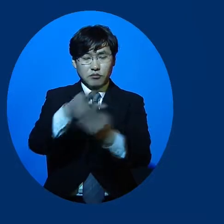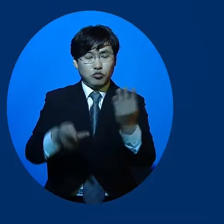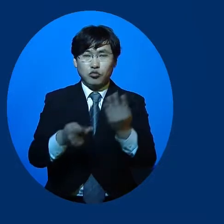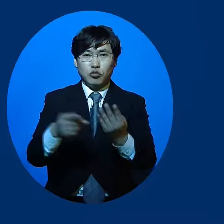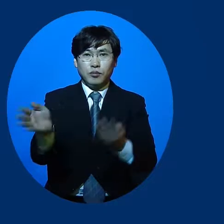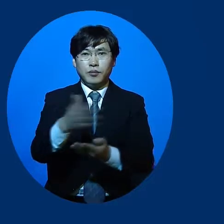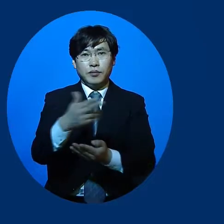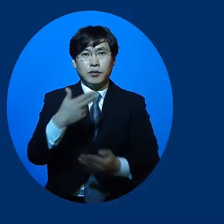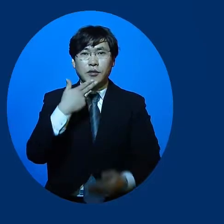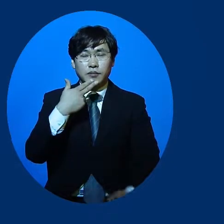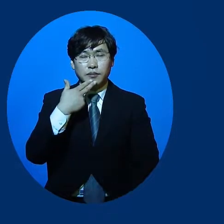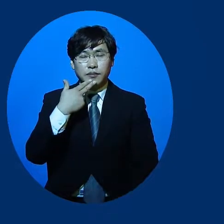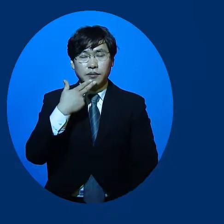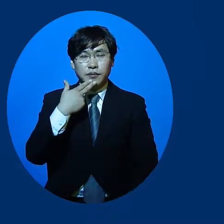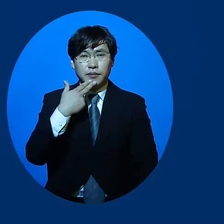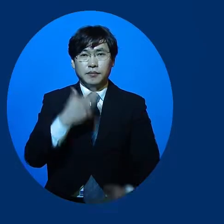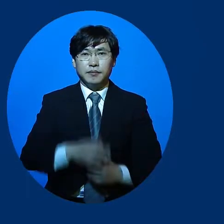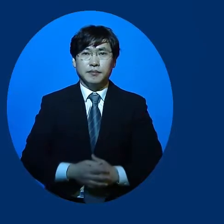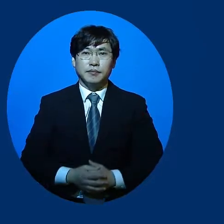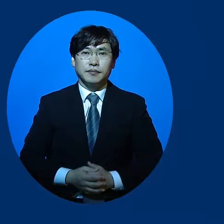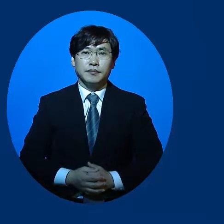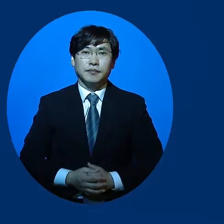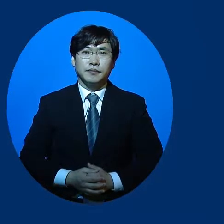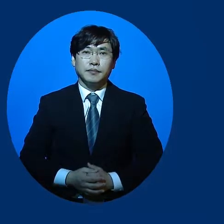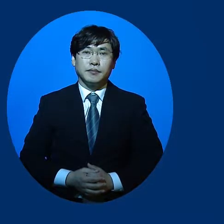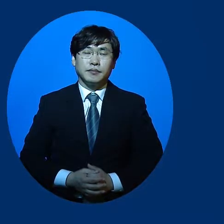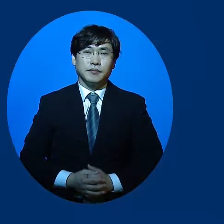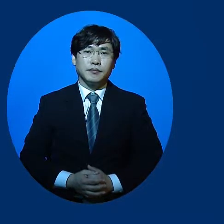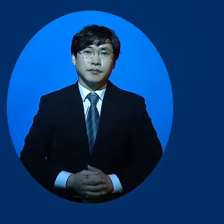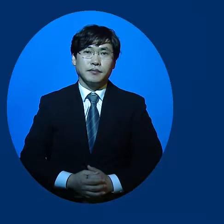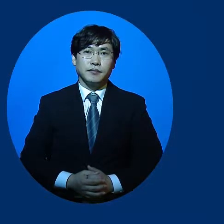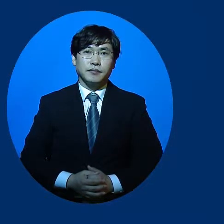사례가 다수 발생되고 있습니다.